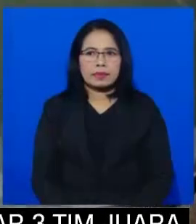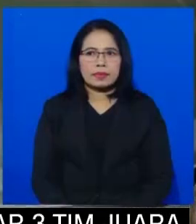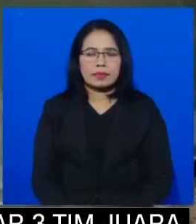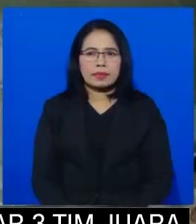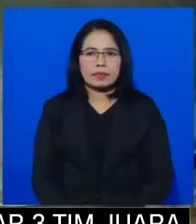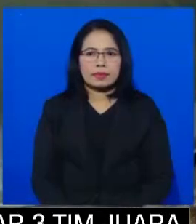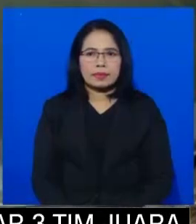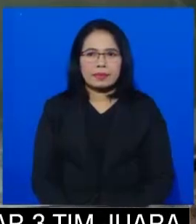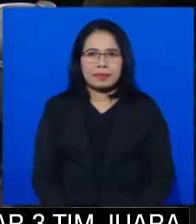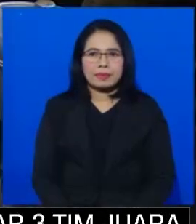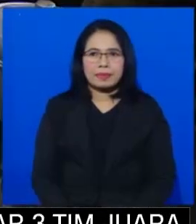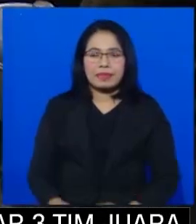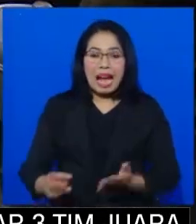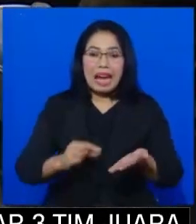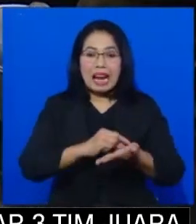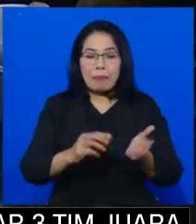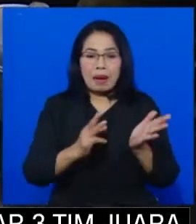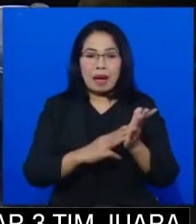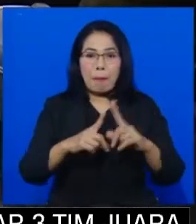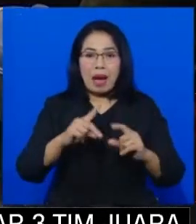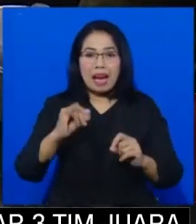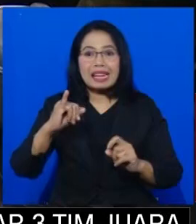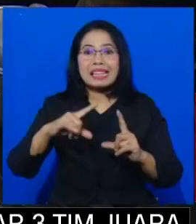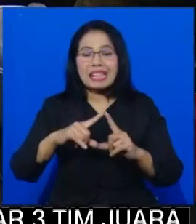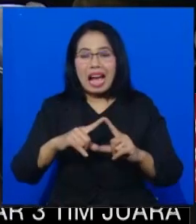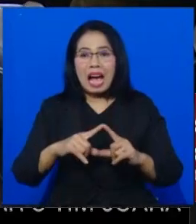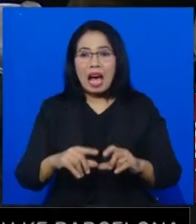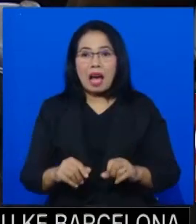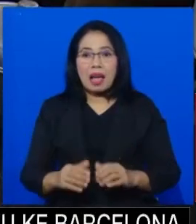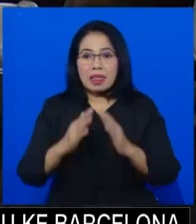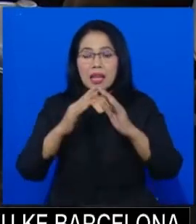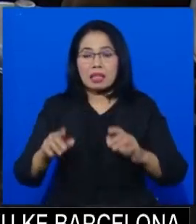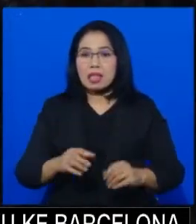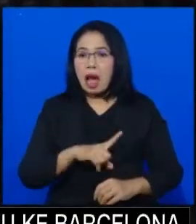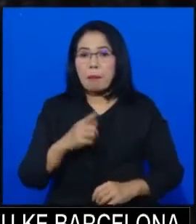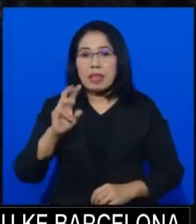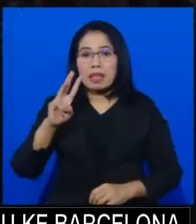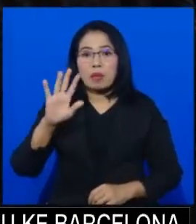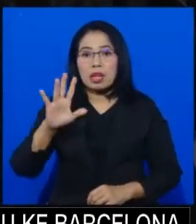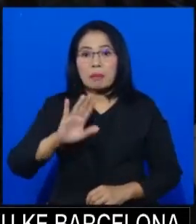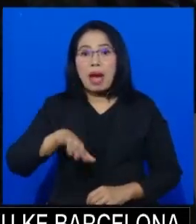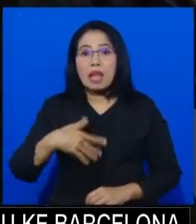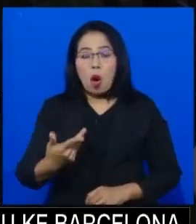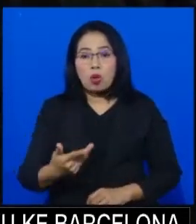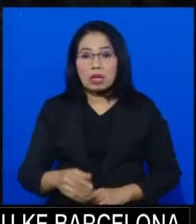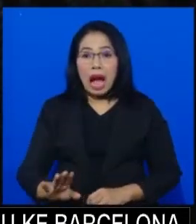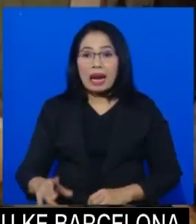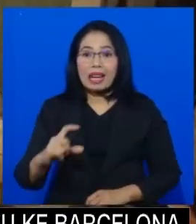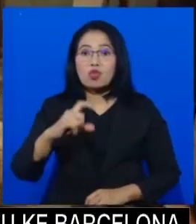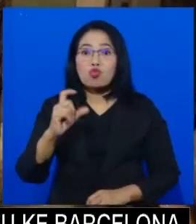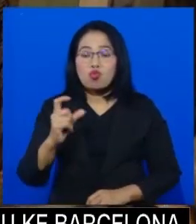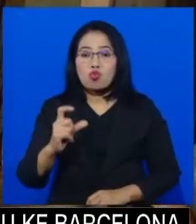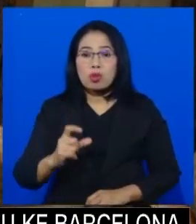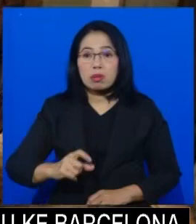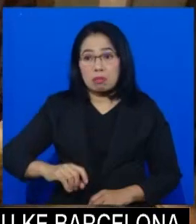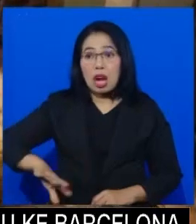Salah satunya adalah Maria yang sudah tinggal di Semanan selama 35 tahun bersama anak dan cucunya. Ia dan